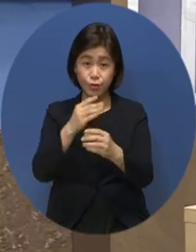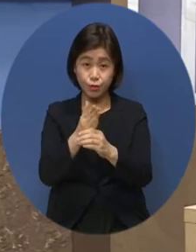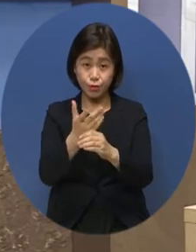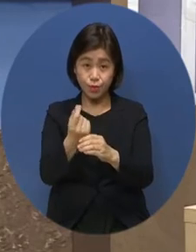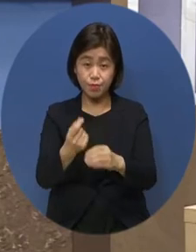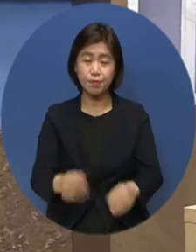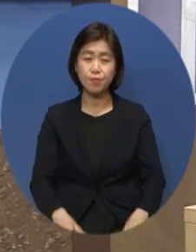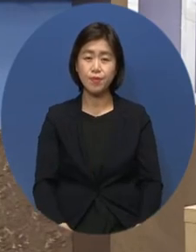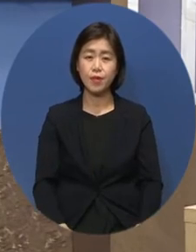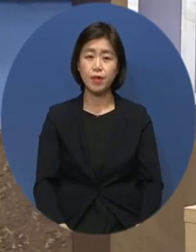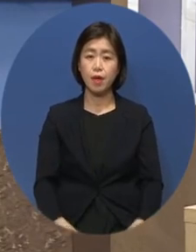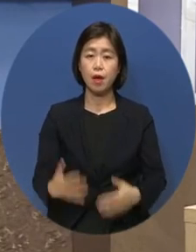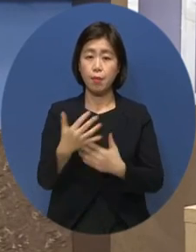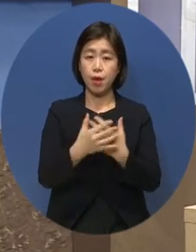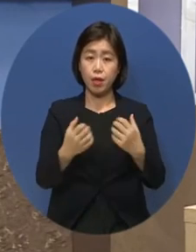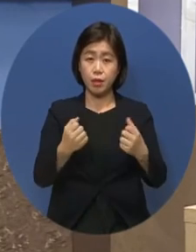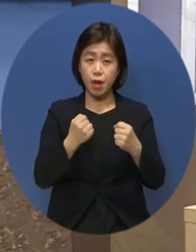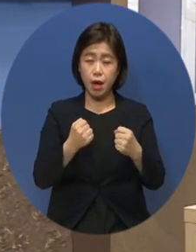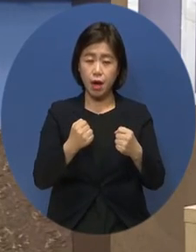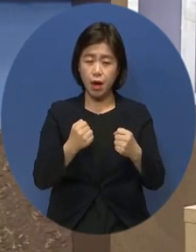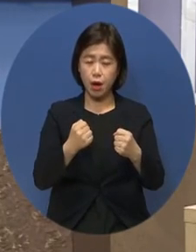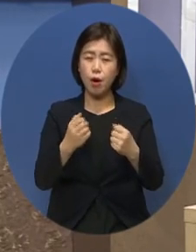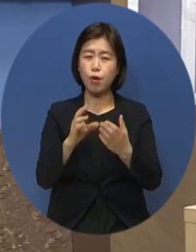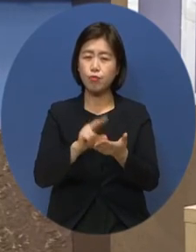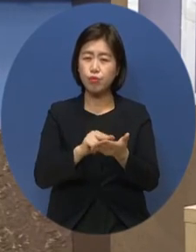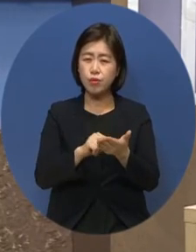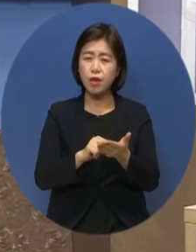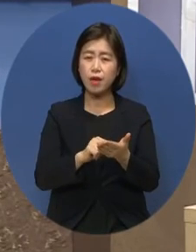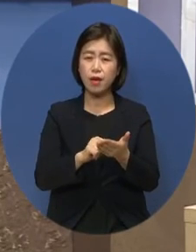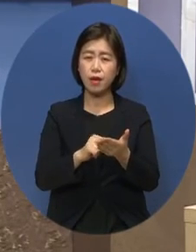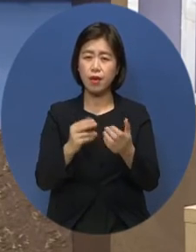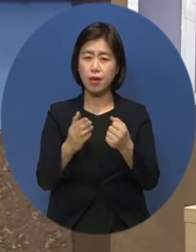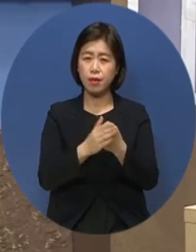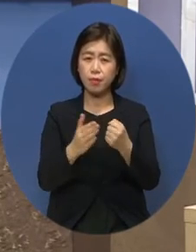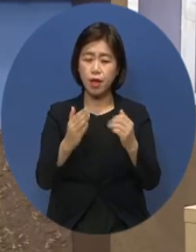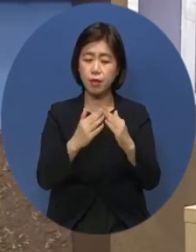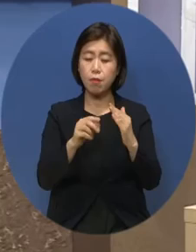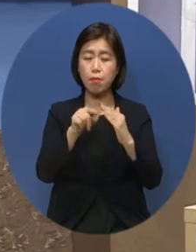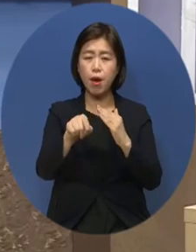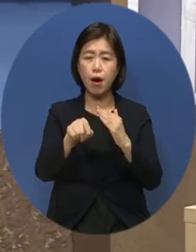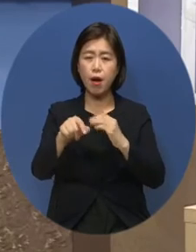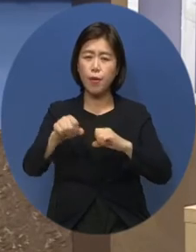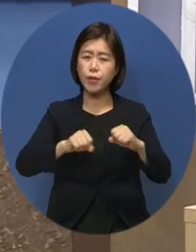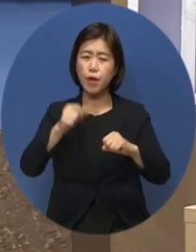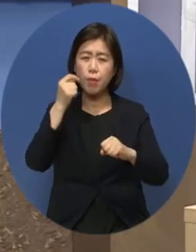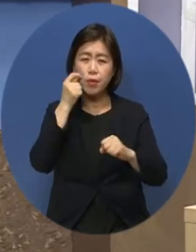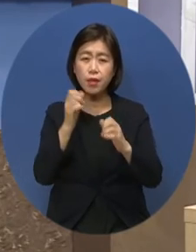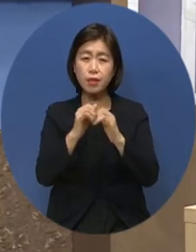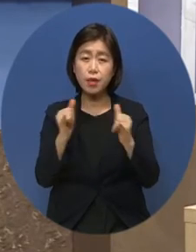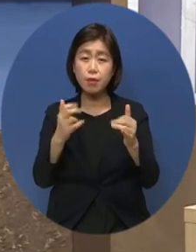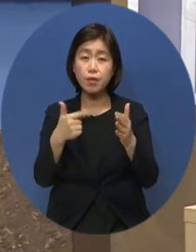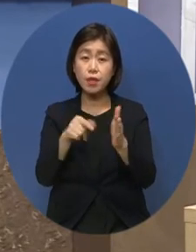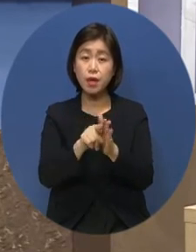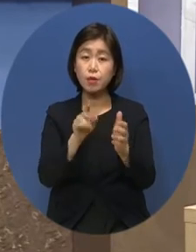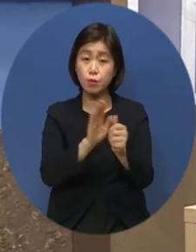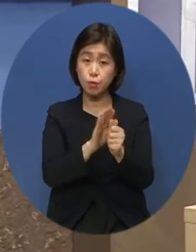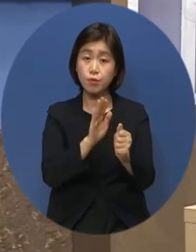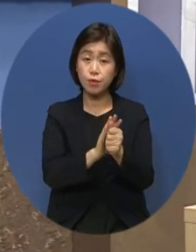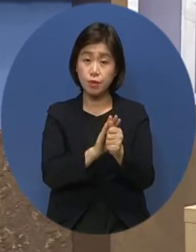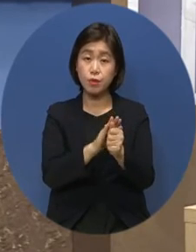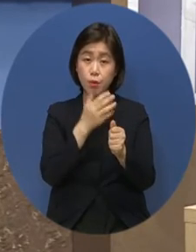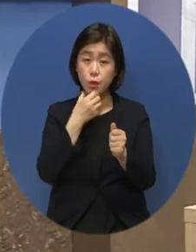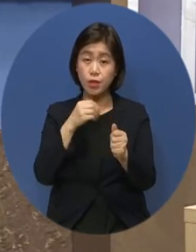그중에서 건강상의 이유로 외출이 어려운 장애인들을 위한 제가 복지 사업을 운영하고 계시는데 이 섭 에